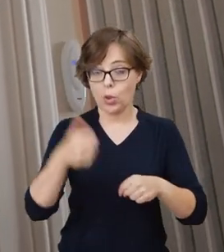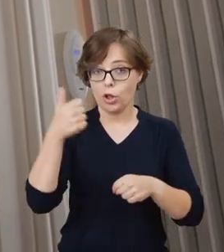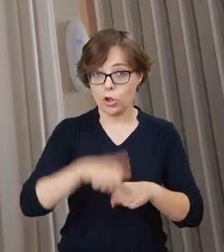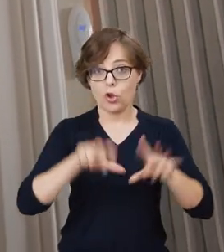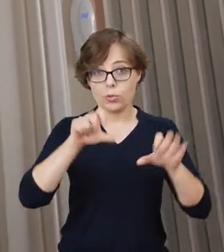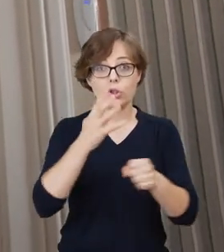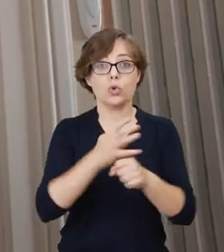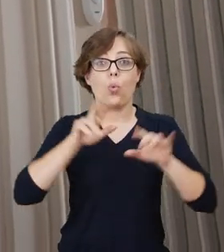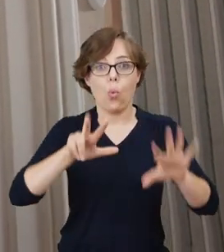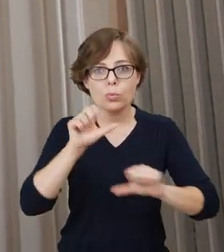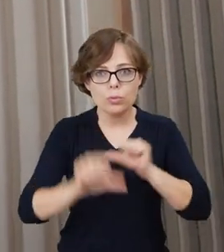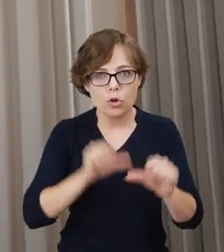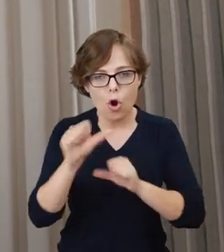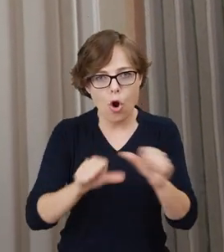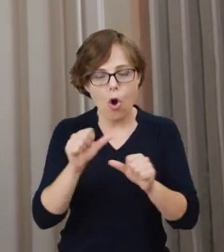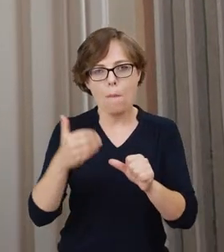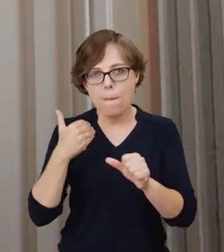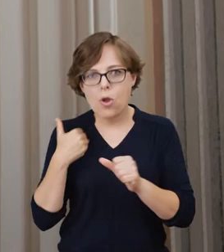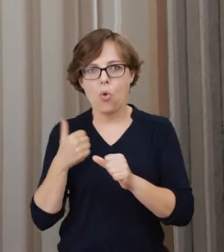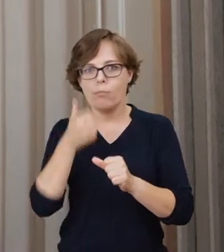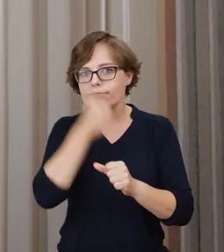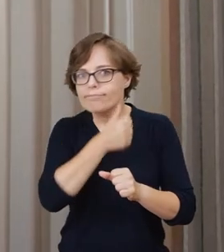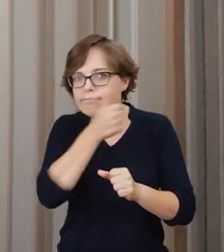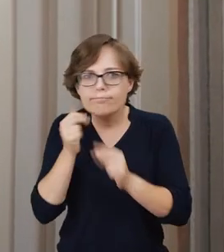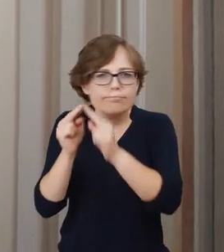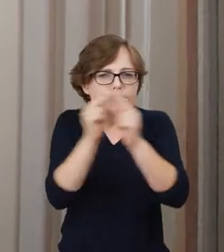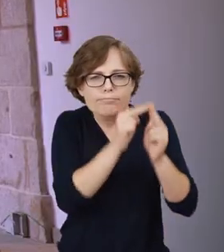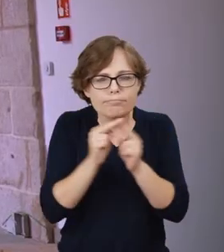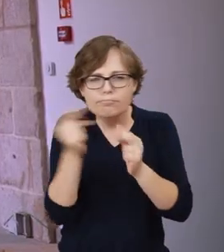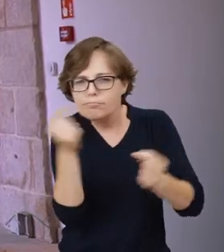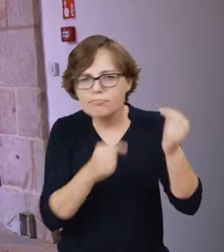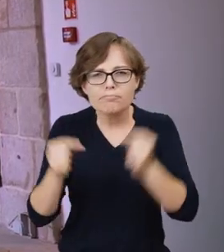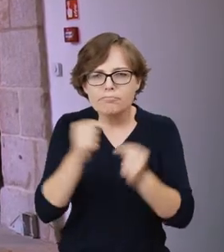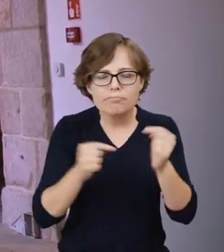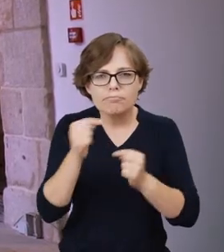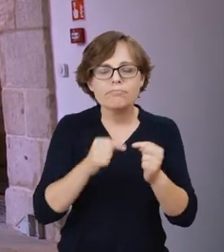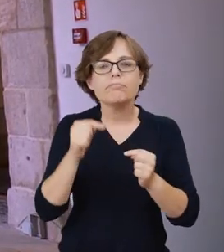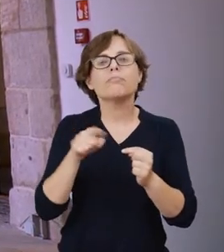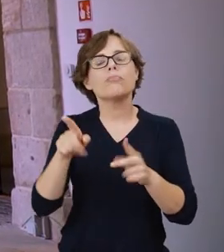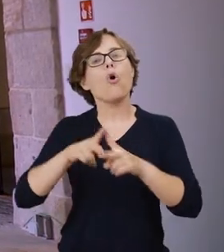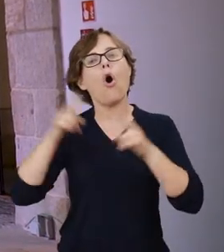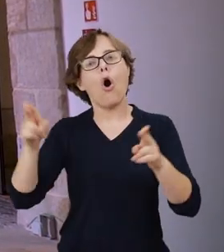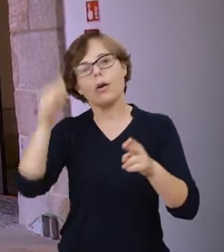1848 roku zbierali się znowu konspiratorzy, spiskowcy podczas Wiosny Ludów.